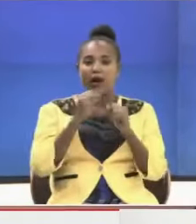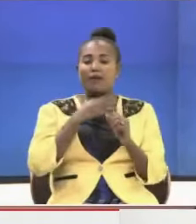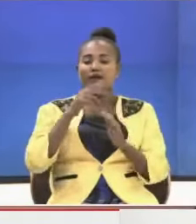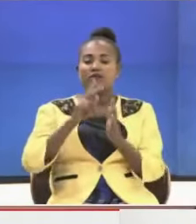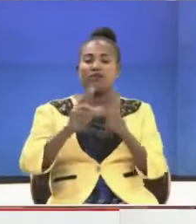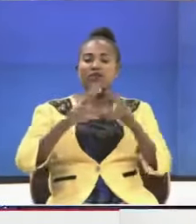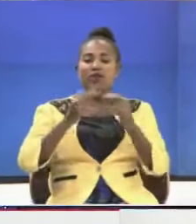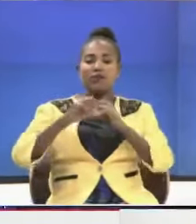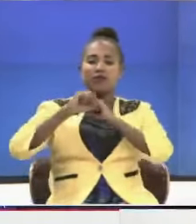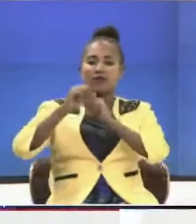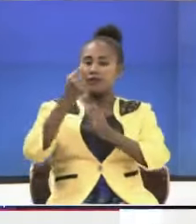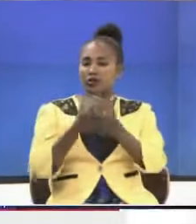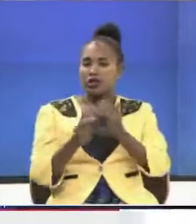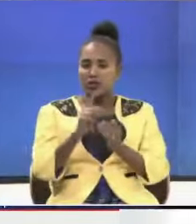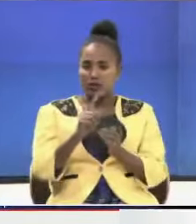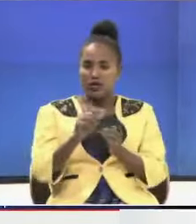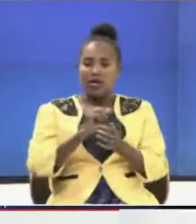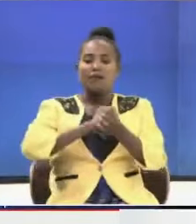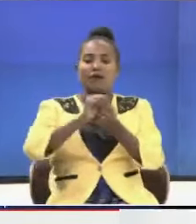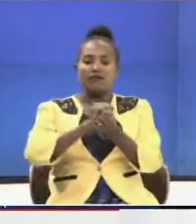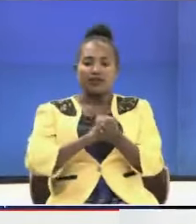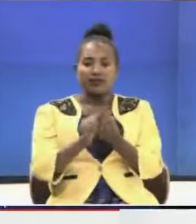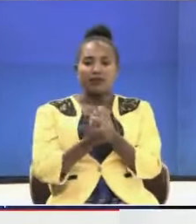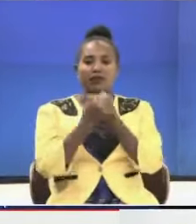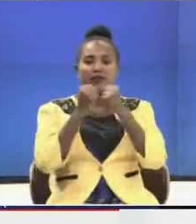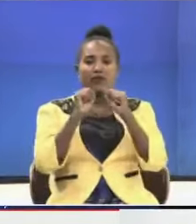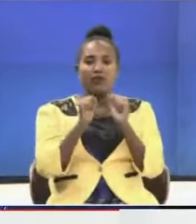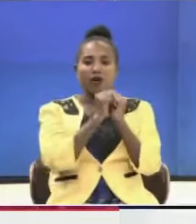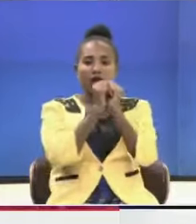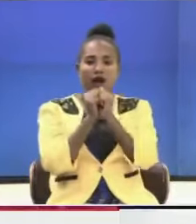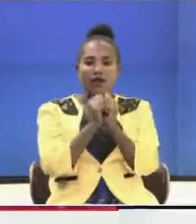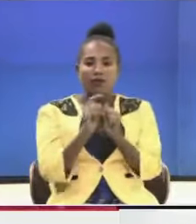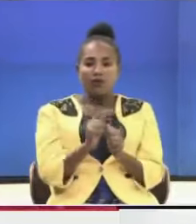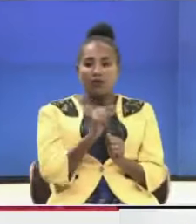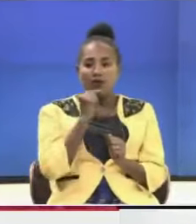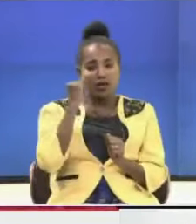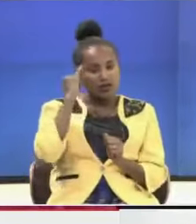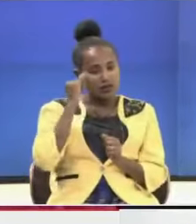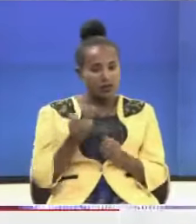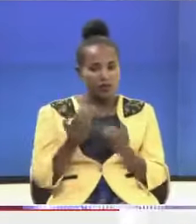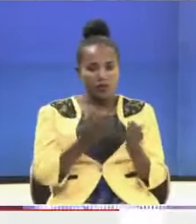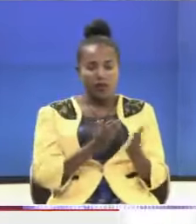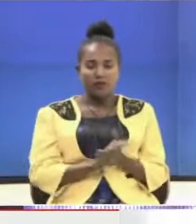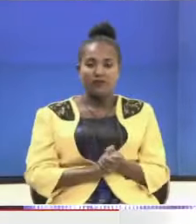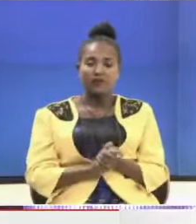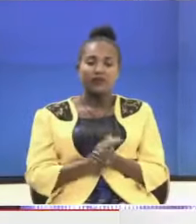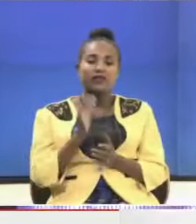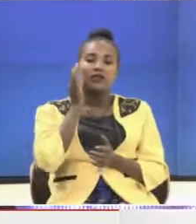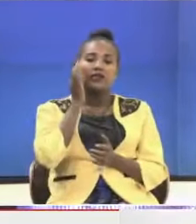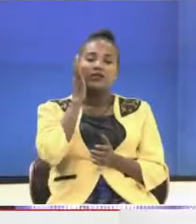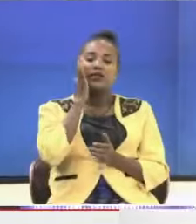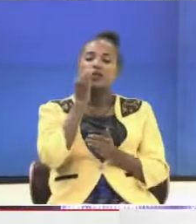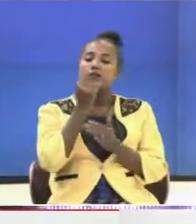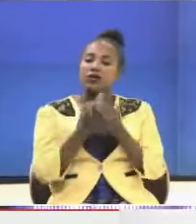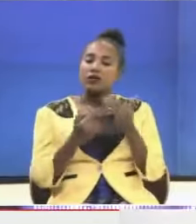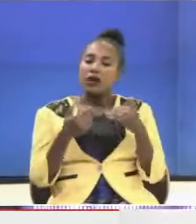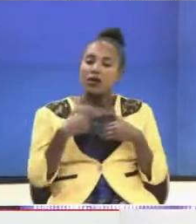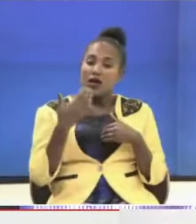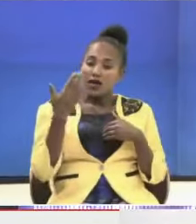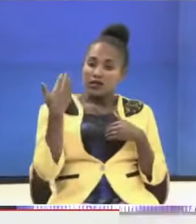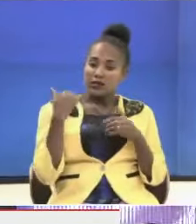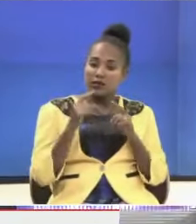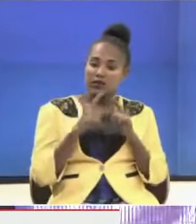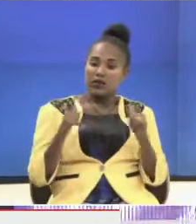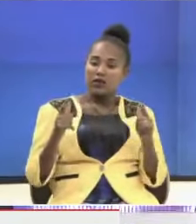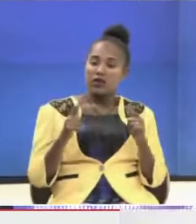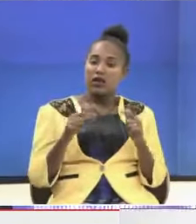ቡድን ለመመከት ብቻ ሳይሆን ለማጥፋትም መፍትሄው አንድ መሆን ነው የሚል አስተያየታቸውን ሰጥተዋል። ትህነግ ብቻ ነው ወይ ያለው? ከጀርባው ትልቅ ዱላ